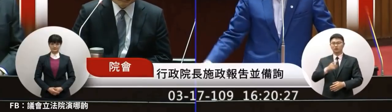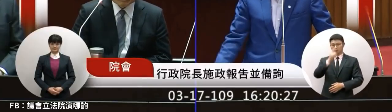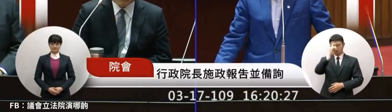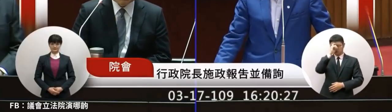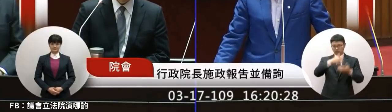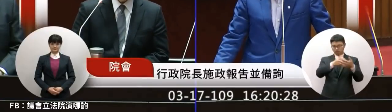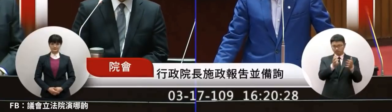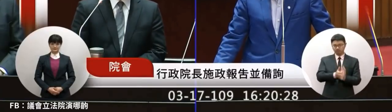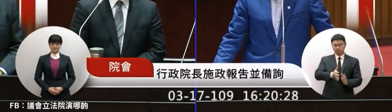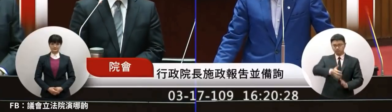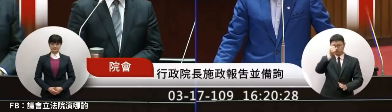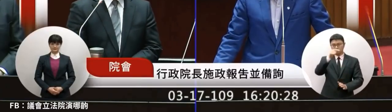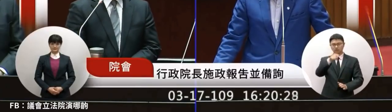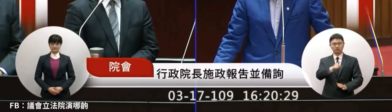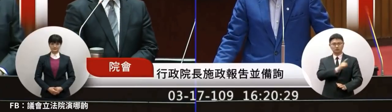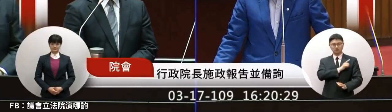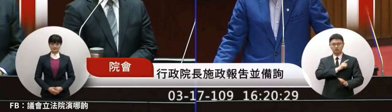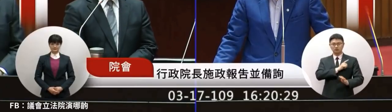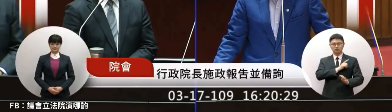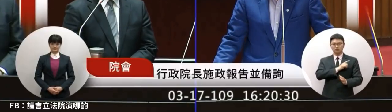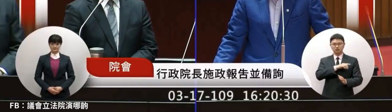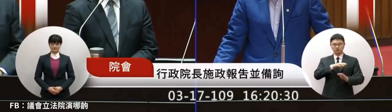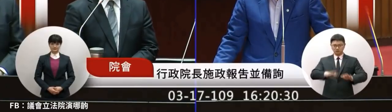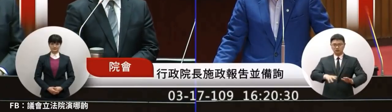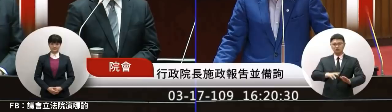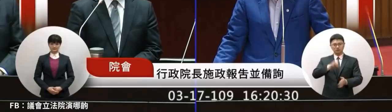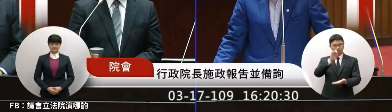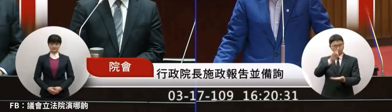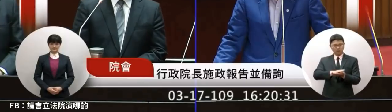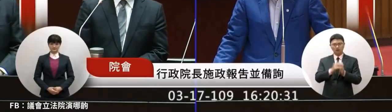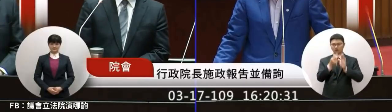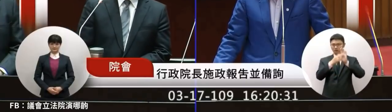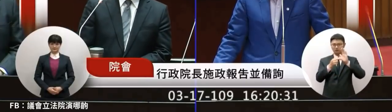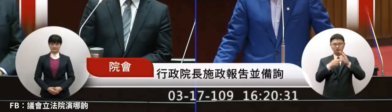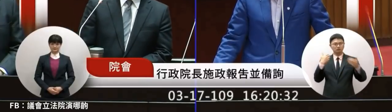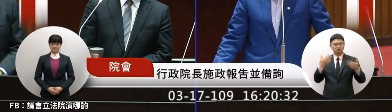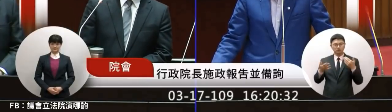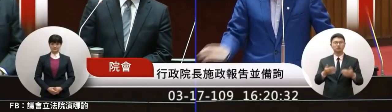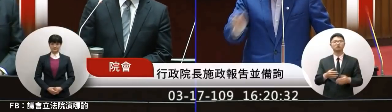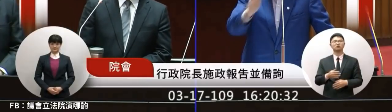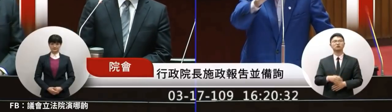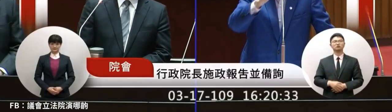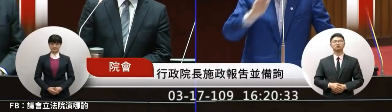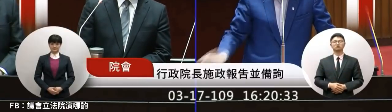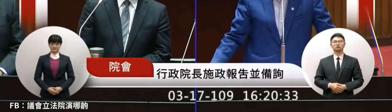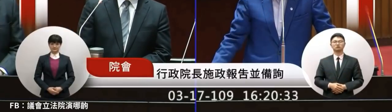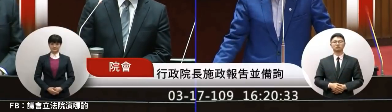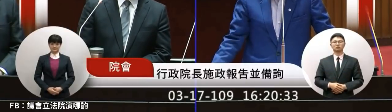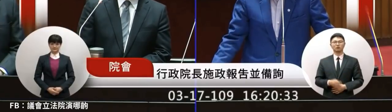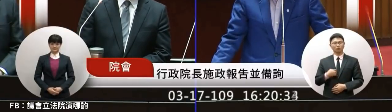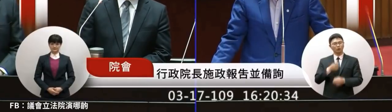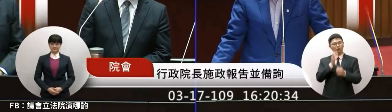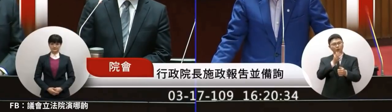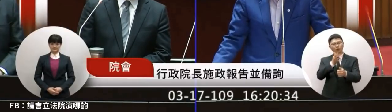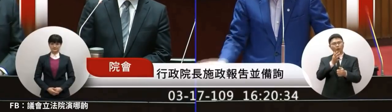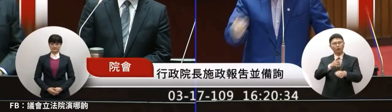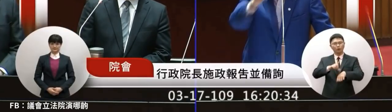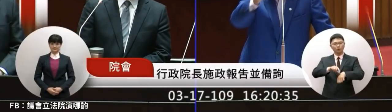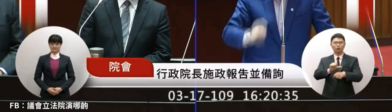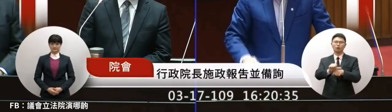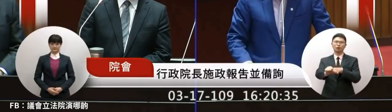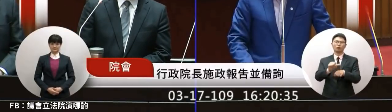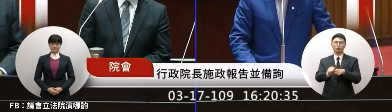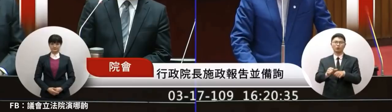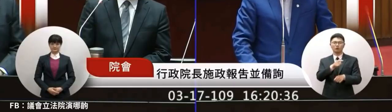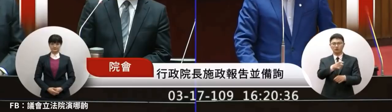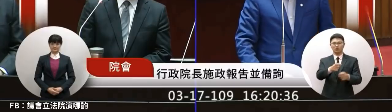话讲清楚，让大家知道这个是政府的德政、政府的美意。我问了，花了5分多钟才把他